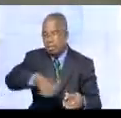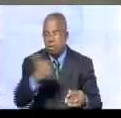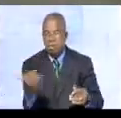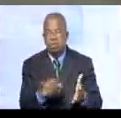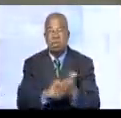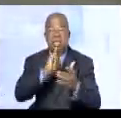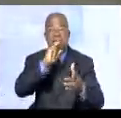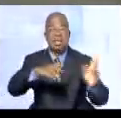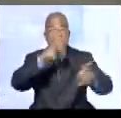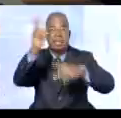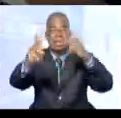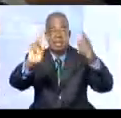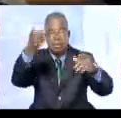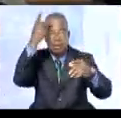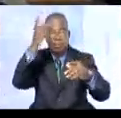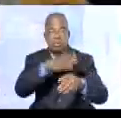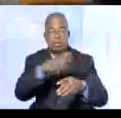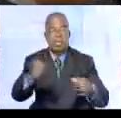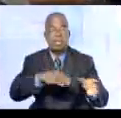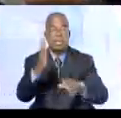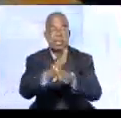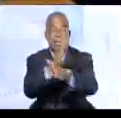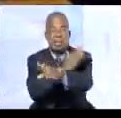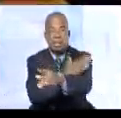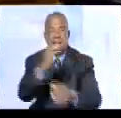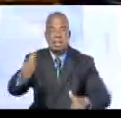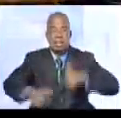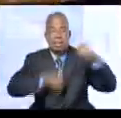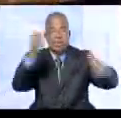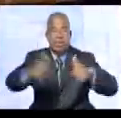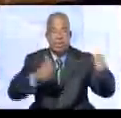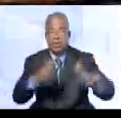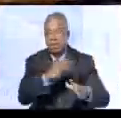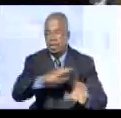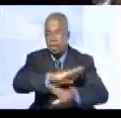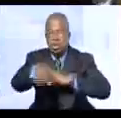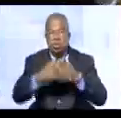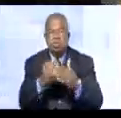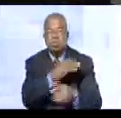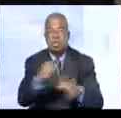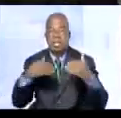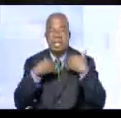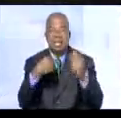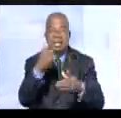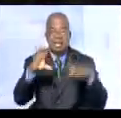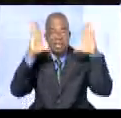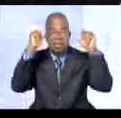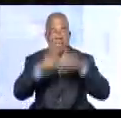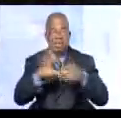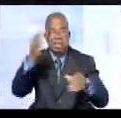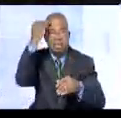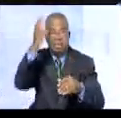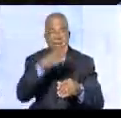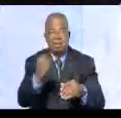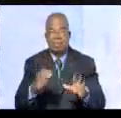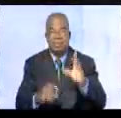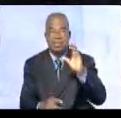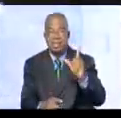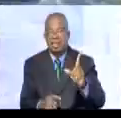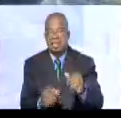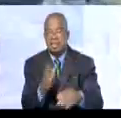politique commune de développement culturel. Toutes ces questions, précise le président du Conseil des ministres de l'UEMOA, Tiena